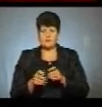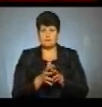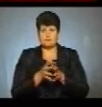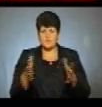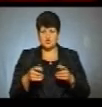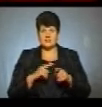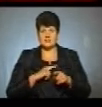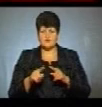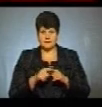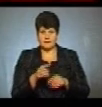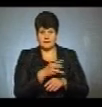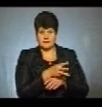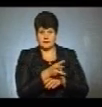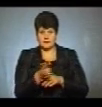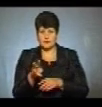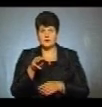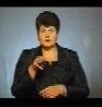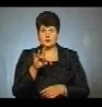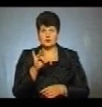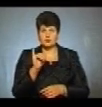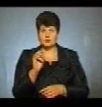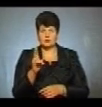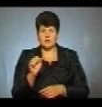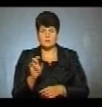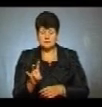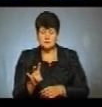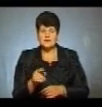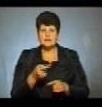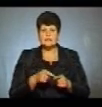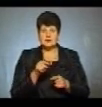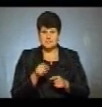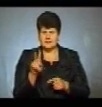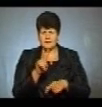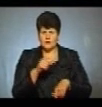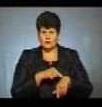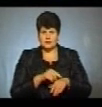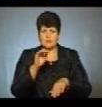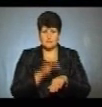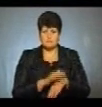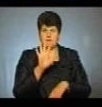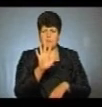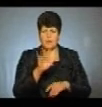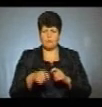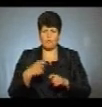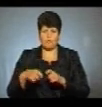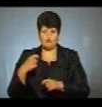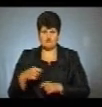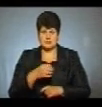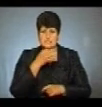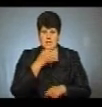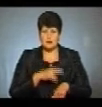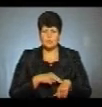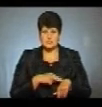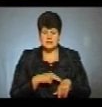швидкості радарами трукам. За дві години на цій ділянці інспектори зафіксували 5 порушень, розповіла поліцейська